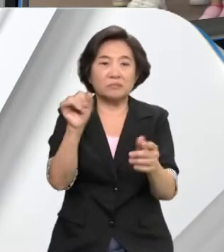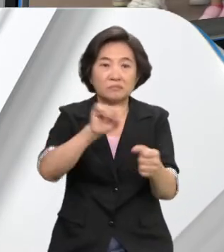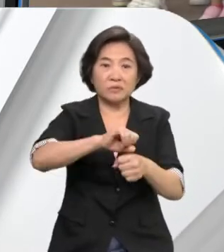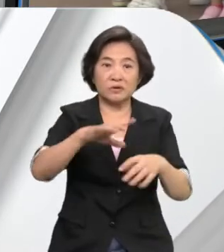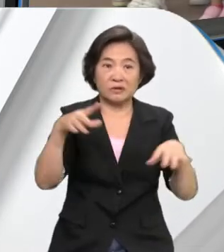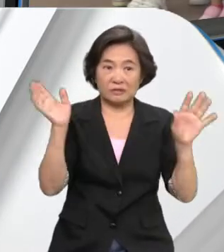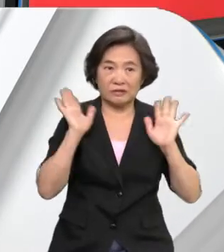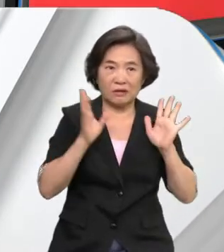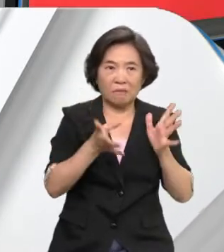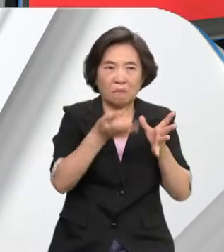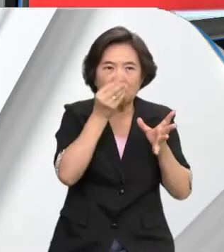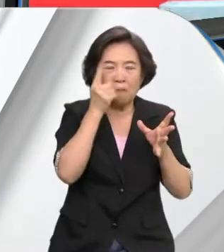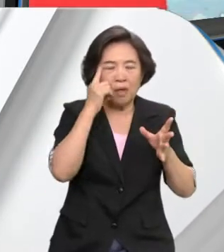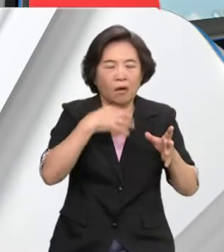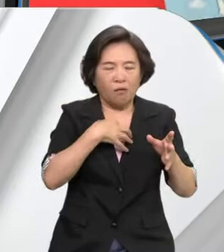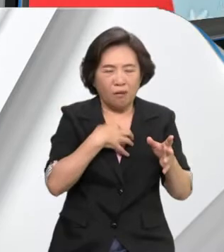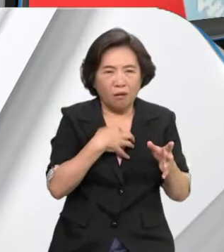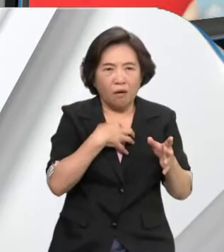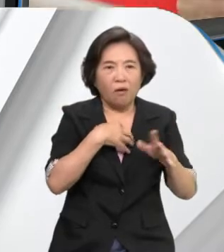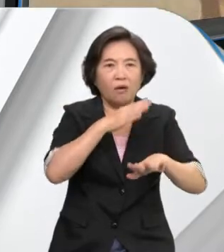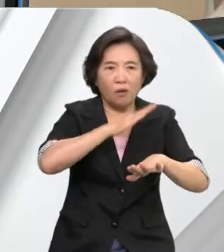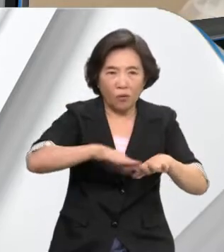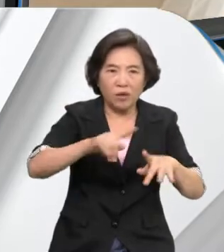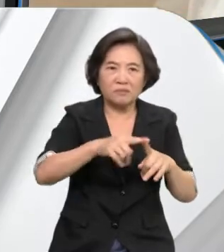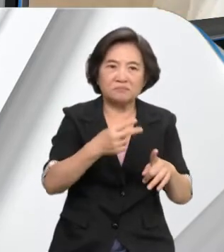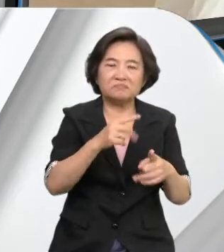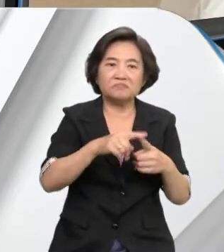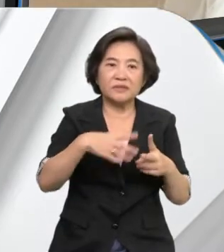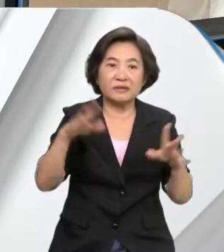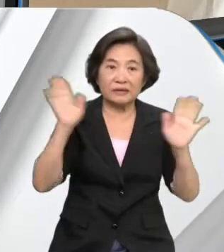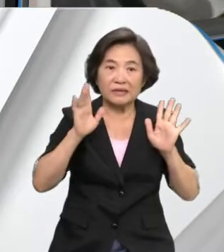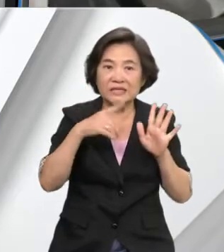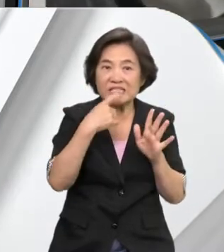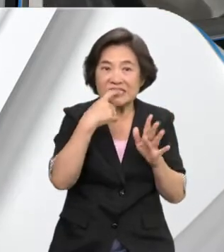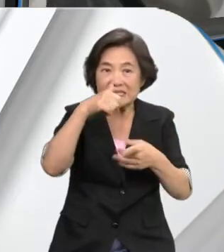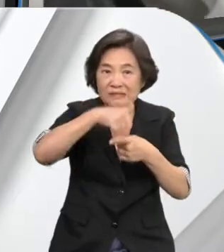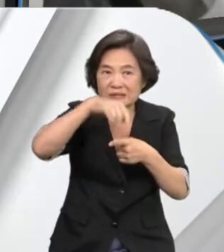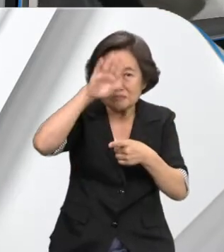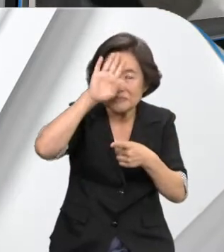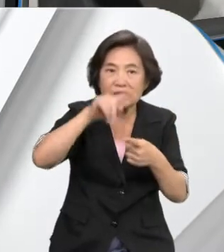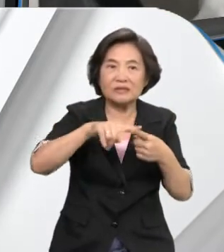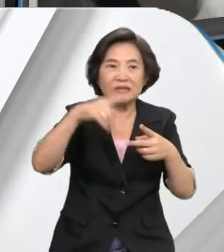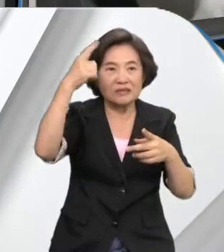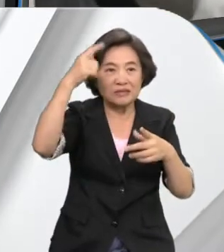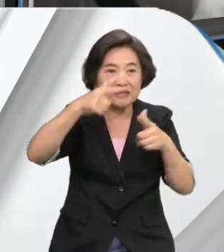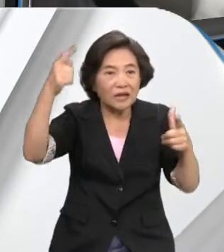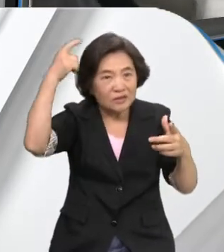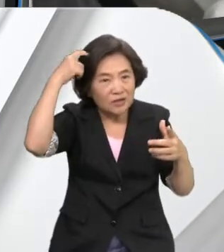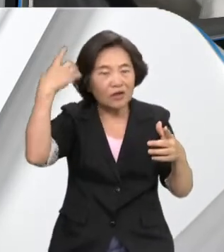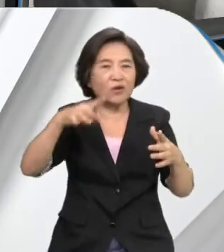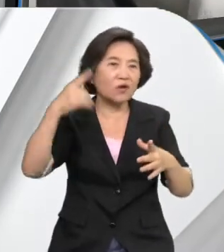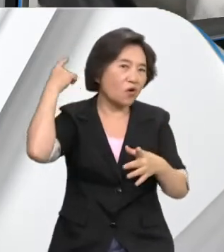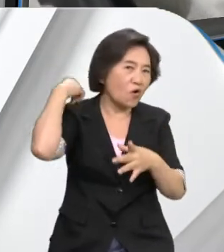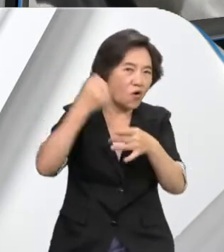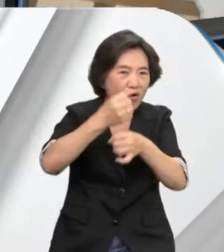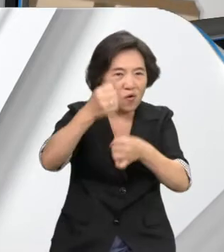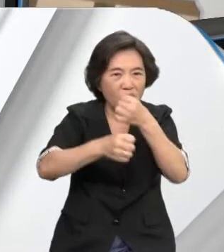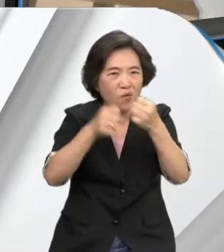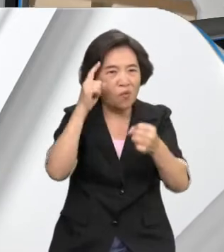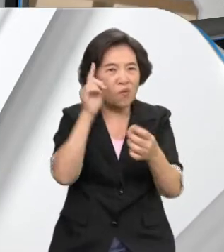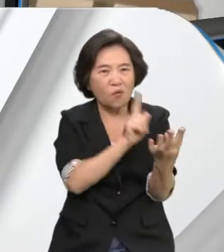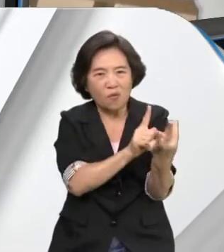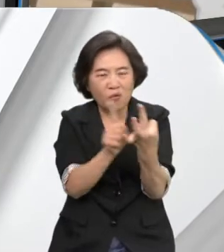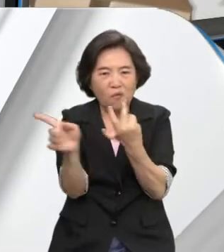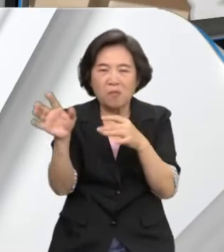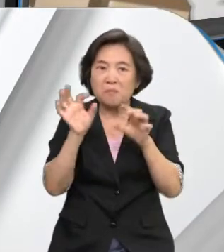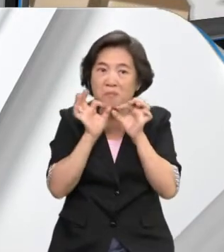增加尤其不合等跳起头七片六日通不拍一片跳脑摩斯中出